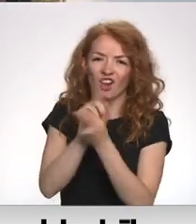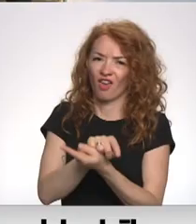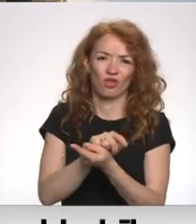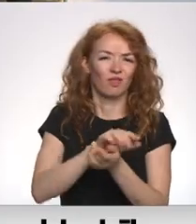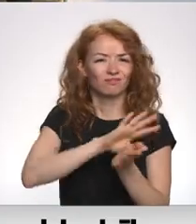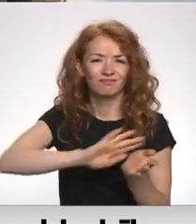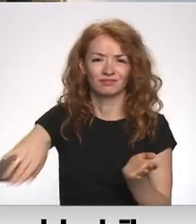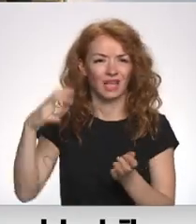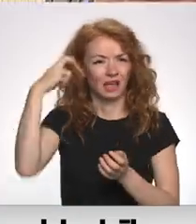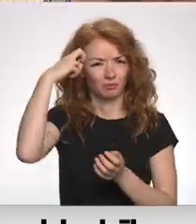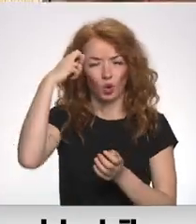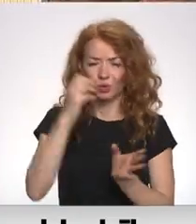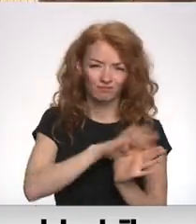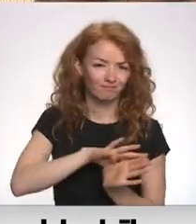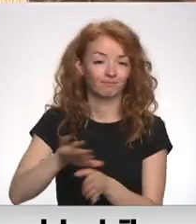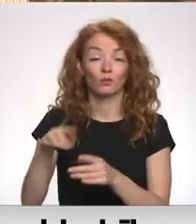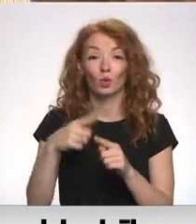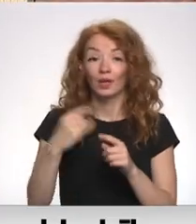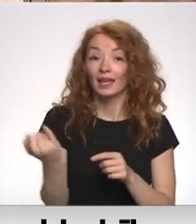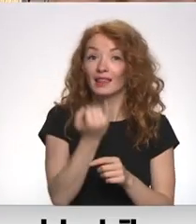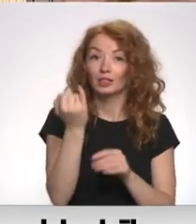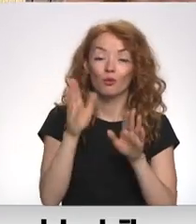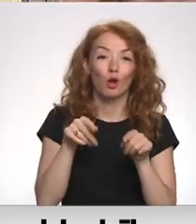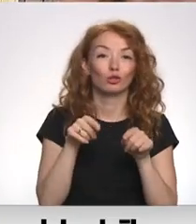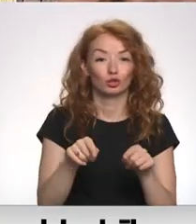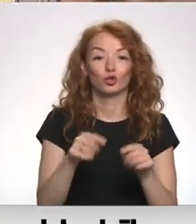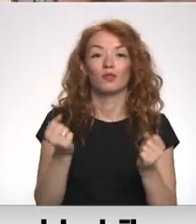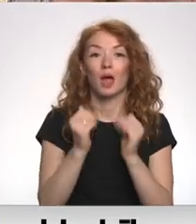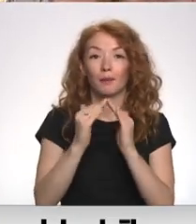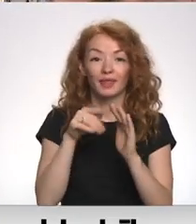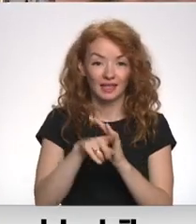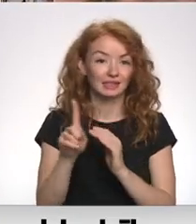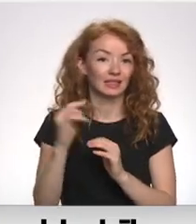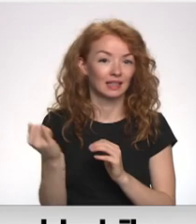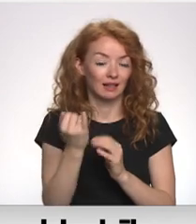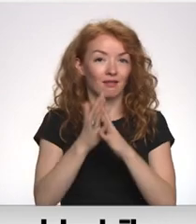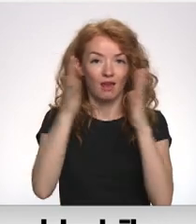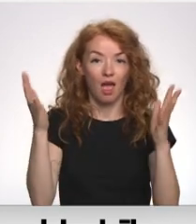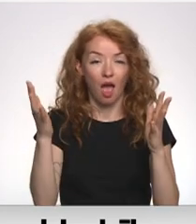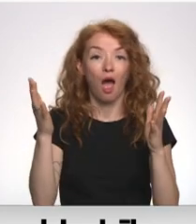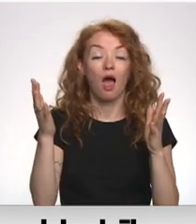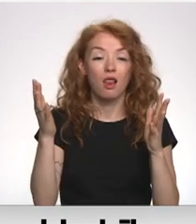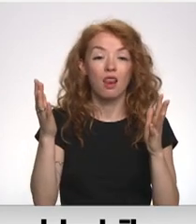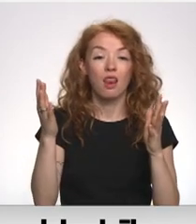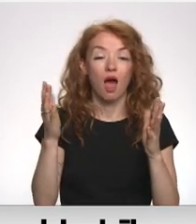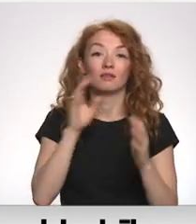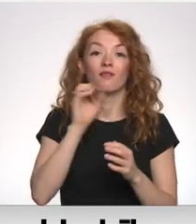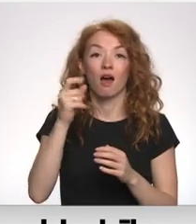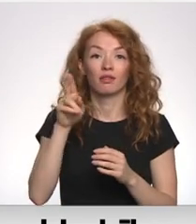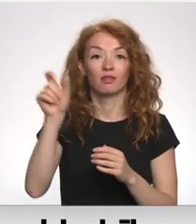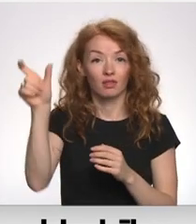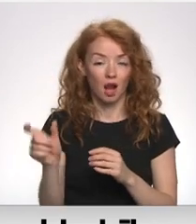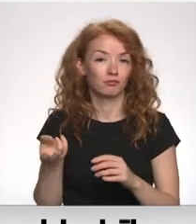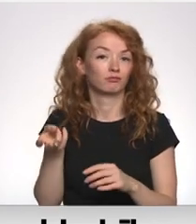stereotipus un mainīt aizspriedumus. Un interese par šo darbnīcu ir liela. Antra ar radu bērniem atnākos arī tāpēc, lai parādītu,